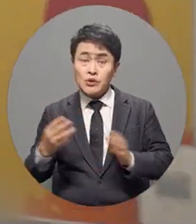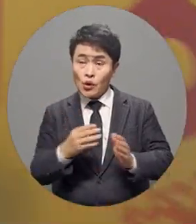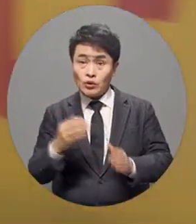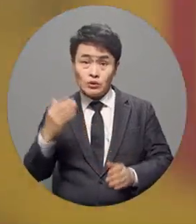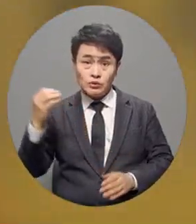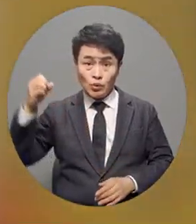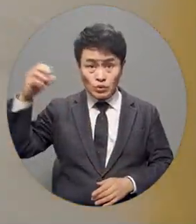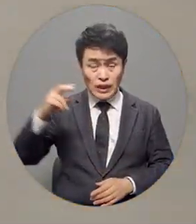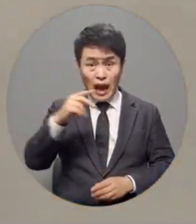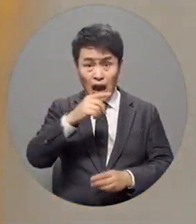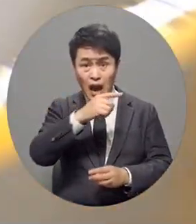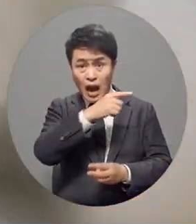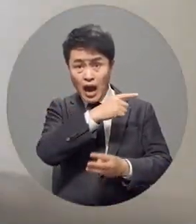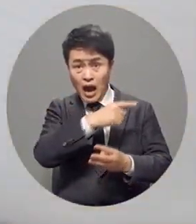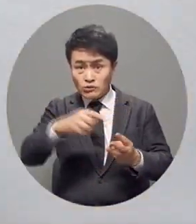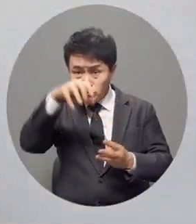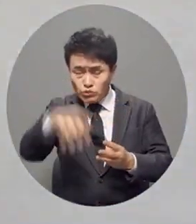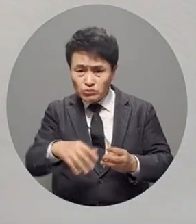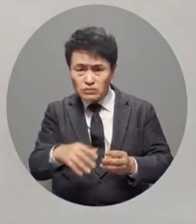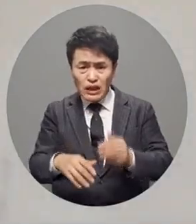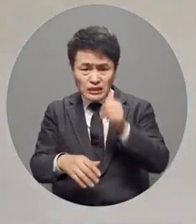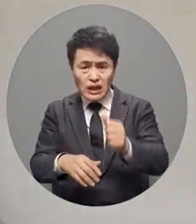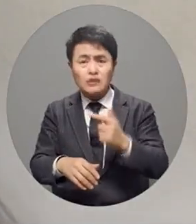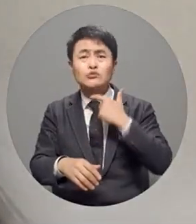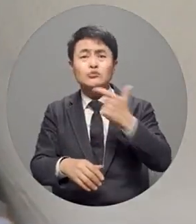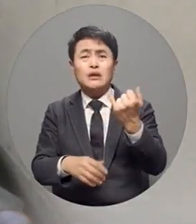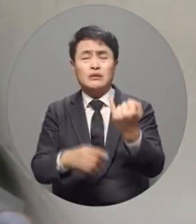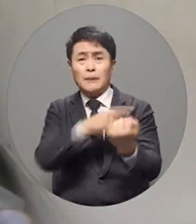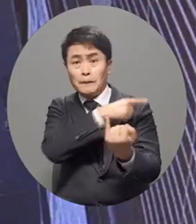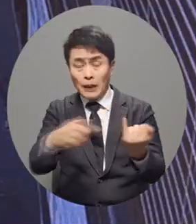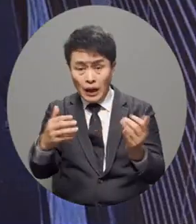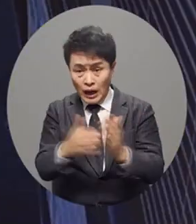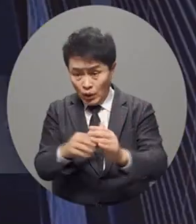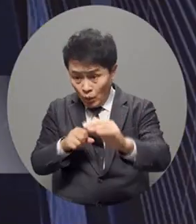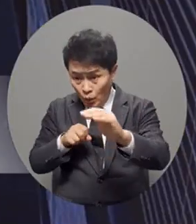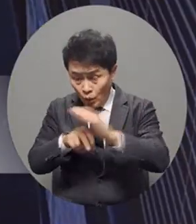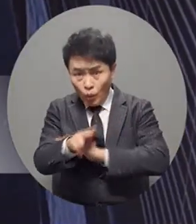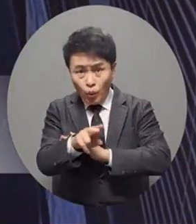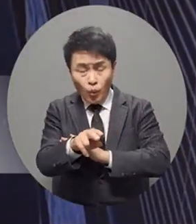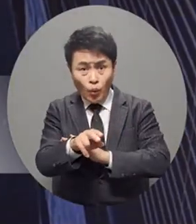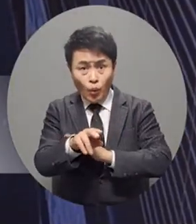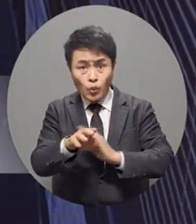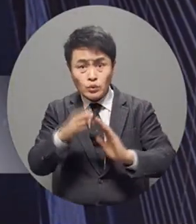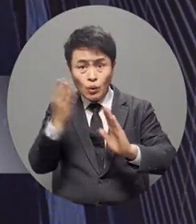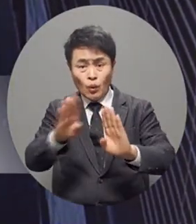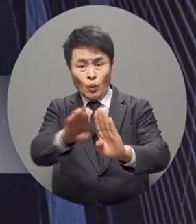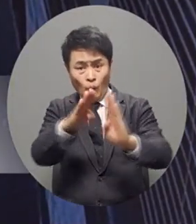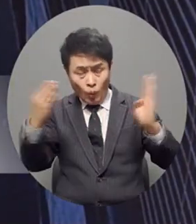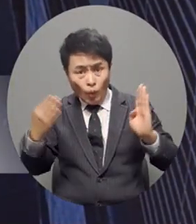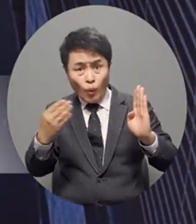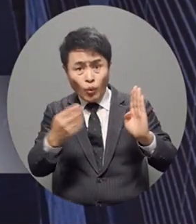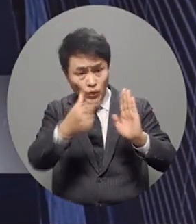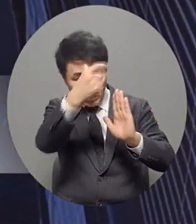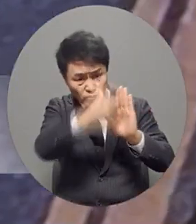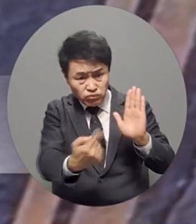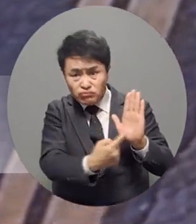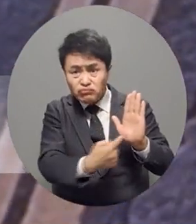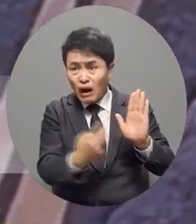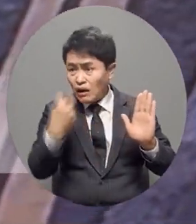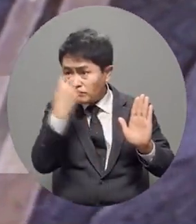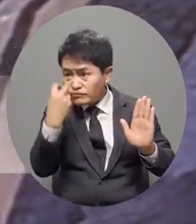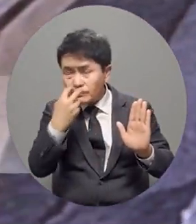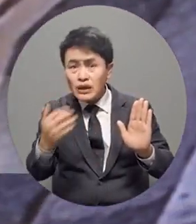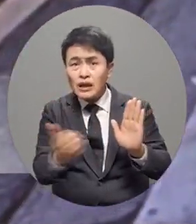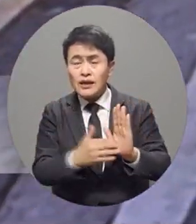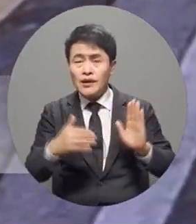다방에서 사장인 60대 여성을 살해했습니다. 범행 이후 도주해 공개 수배까지 내려졌던 이 씨는 어젯밤 10시 반쯤